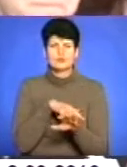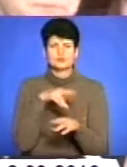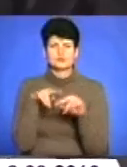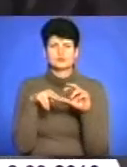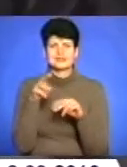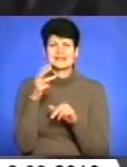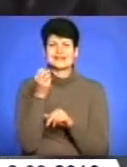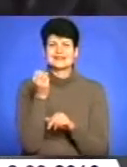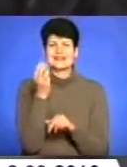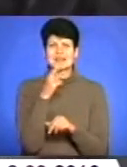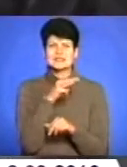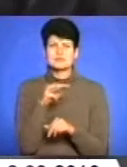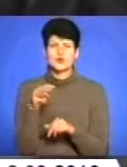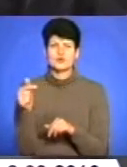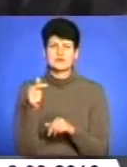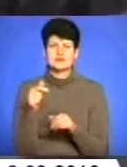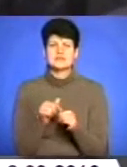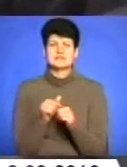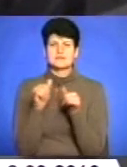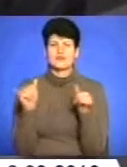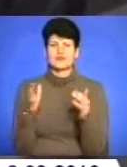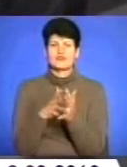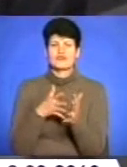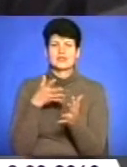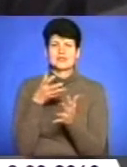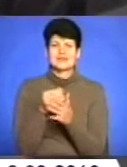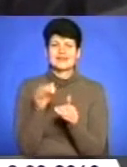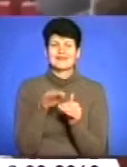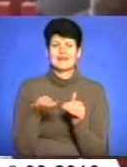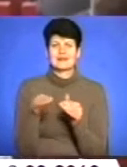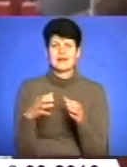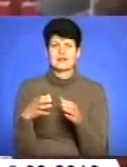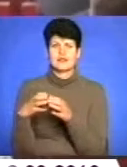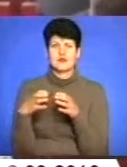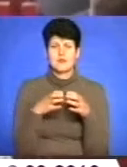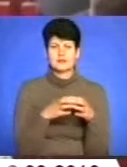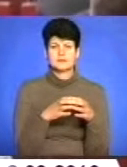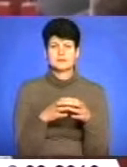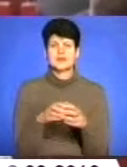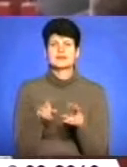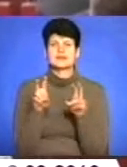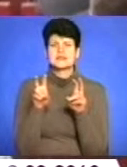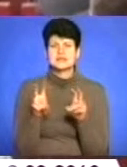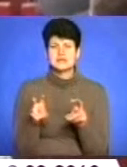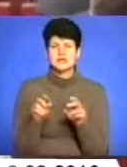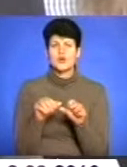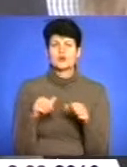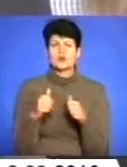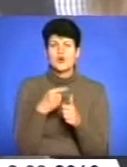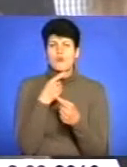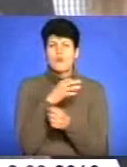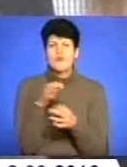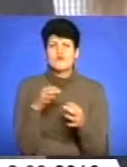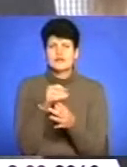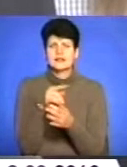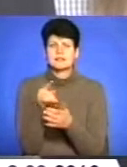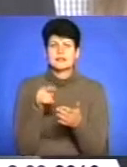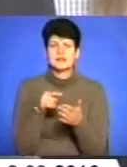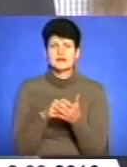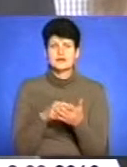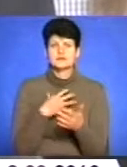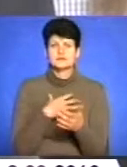мільйонів гривень збільшено фінансування територіальних громад. Також на засіданні колегії обговорили актуальну для області